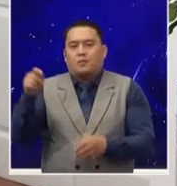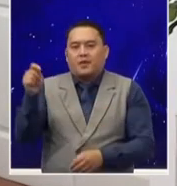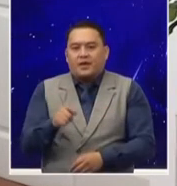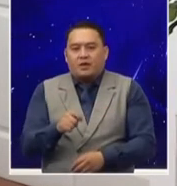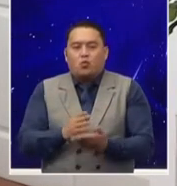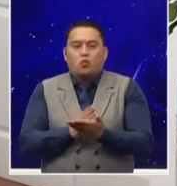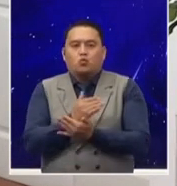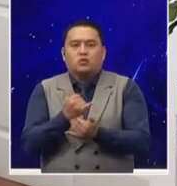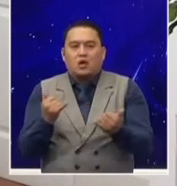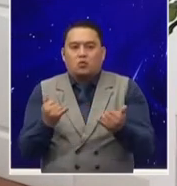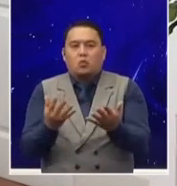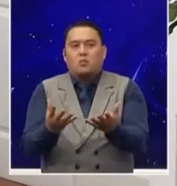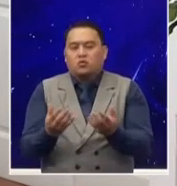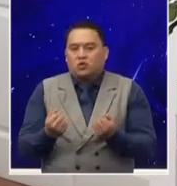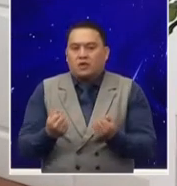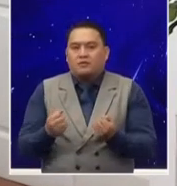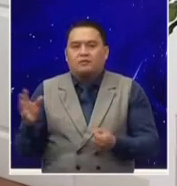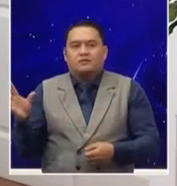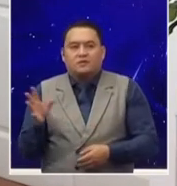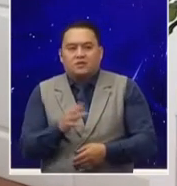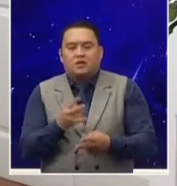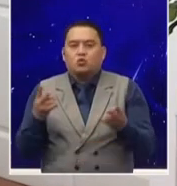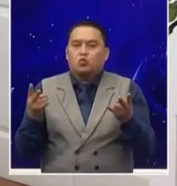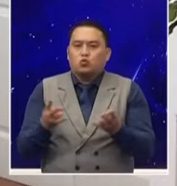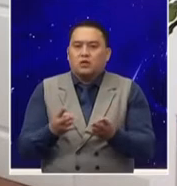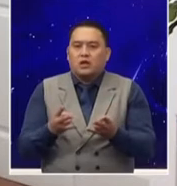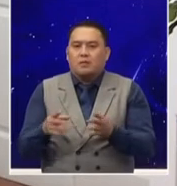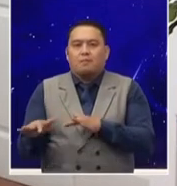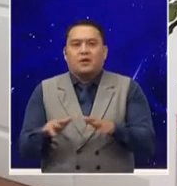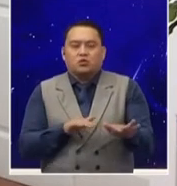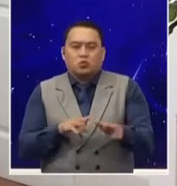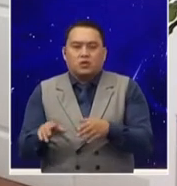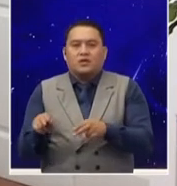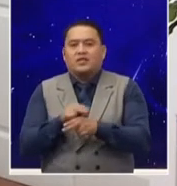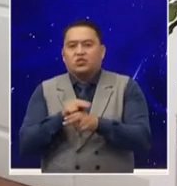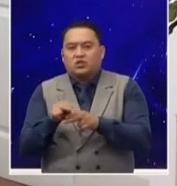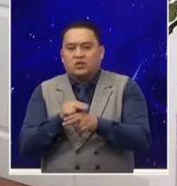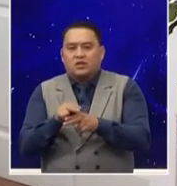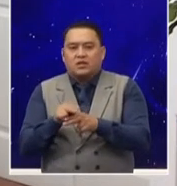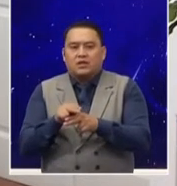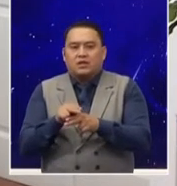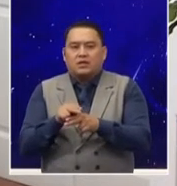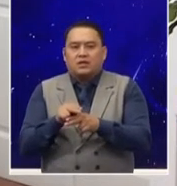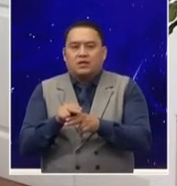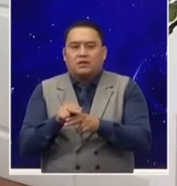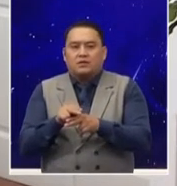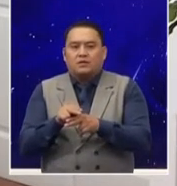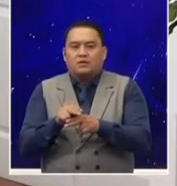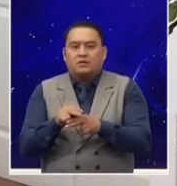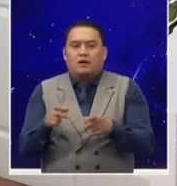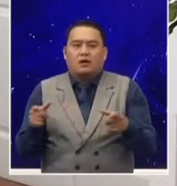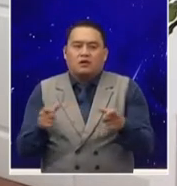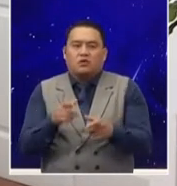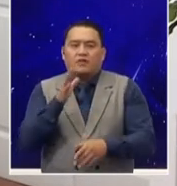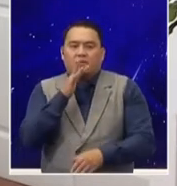получатели услуг и получают все необходимые процедуры, оказываются им также, но с ограничением во